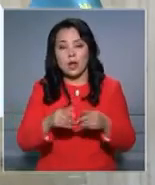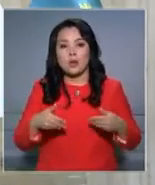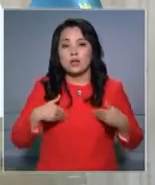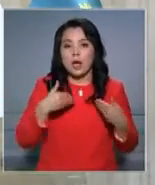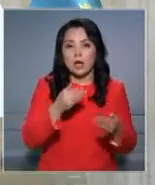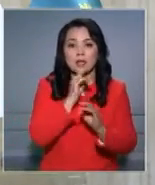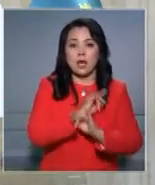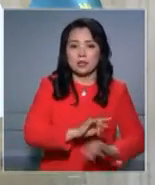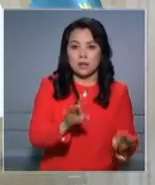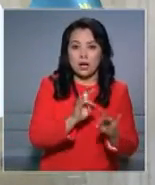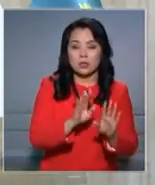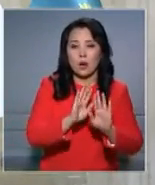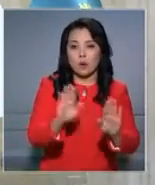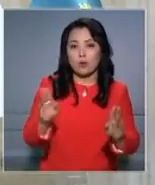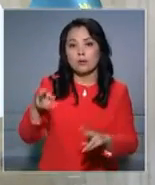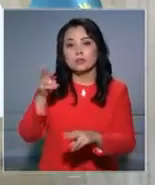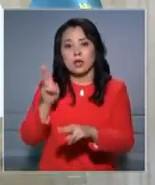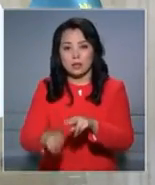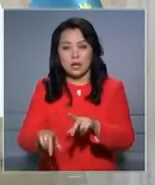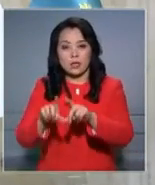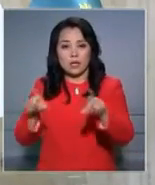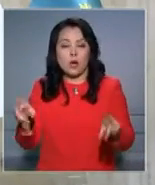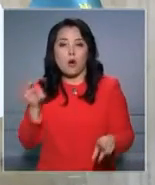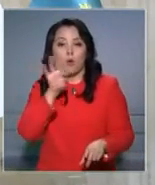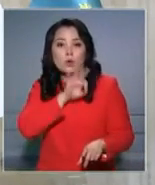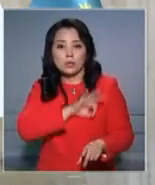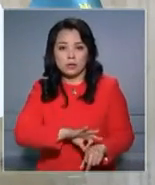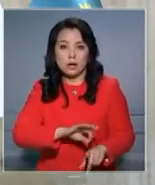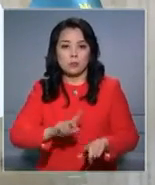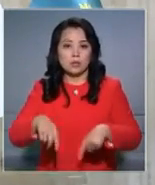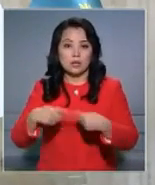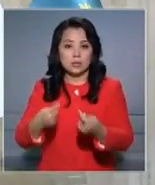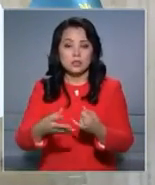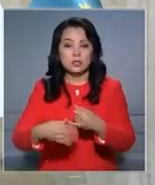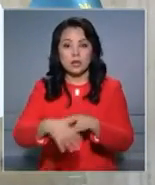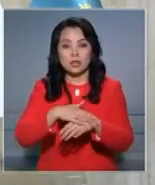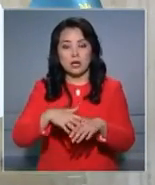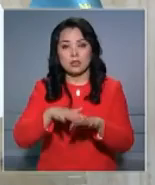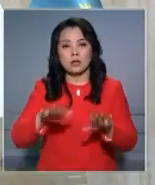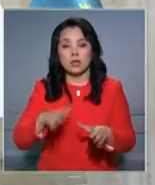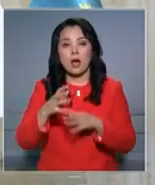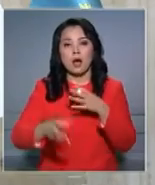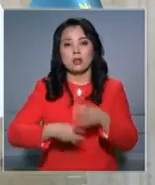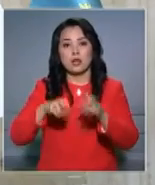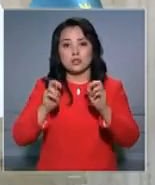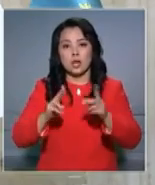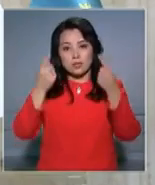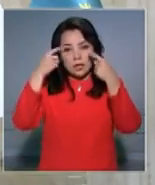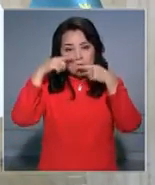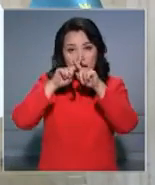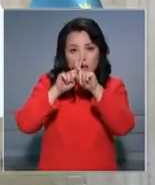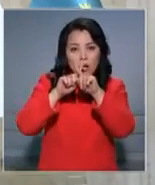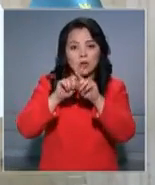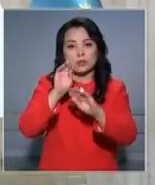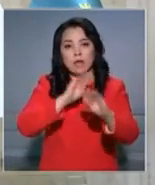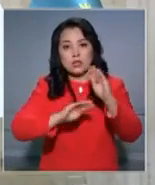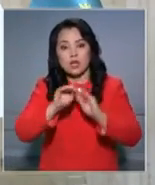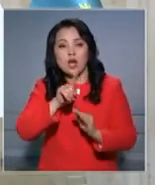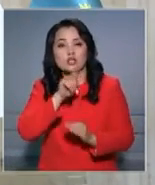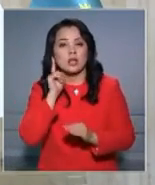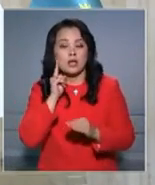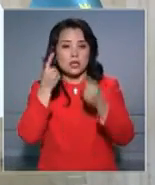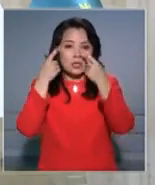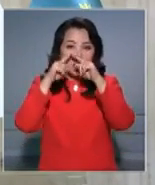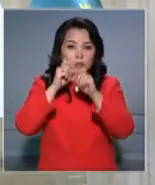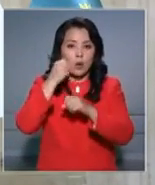біз көрмеден кейін осы көрме нысандарын қолдана отырып, осы жерде халықаралық жаңа технологияларды, жасыл технологияларды